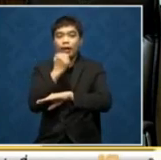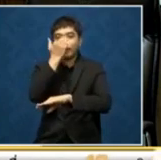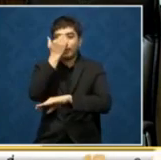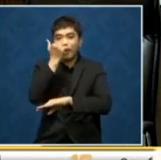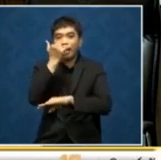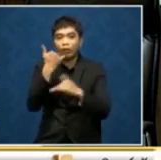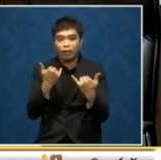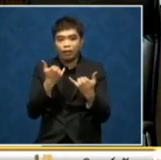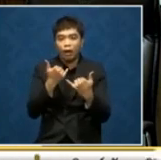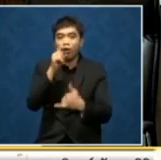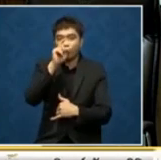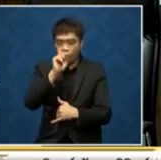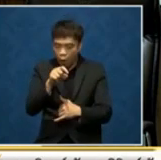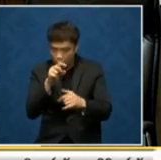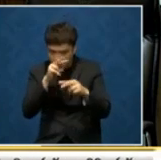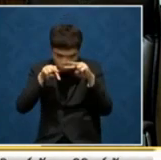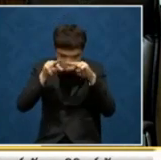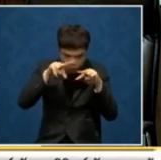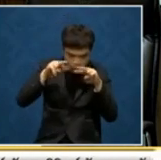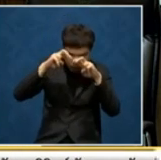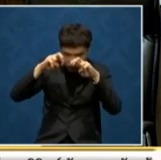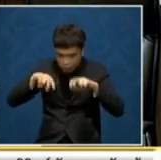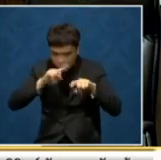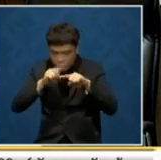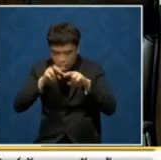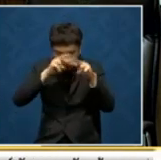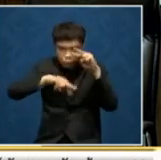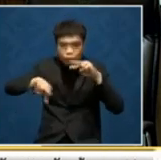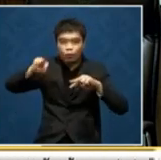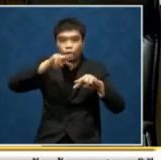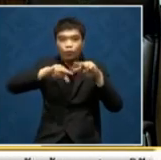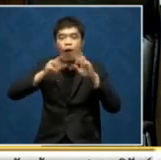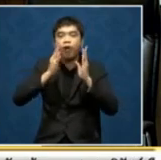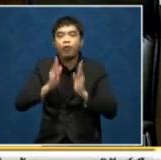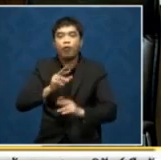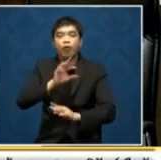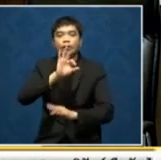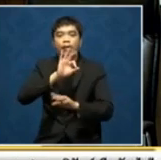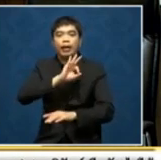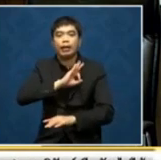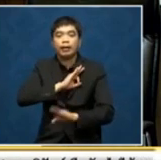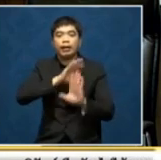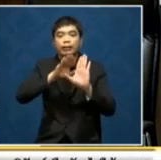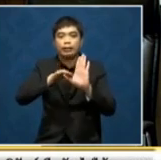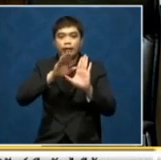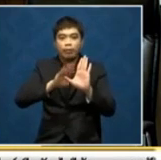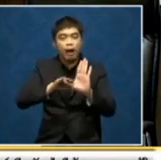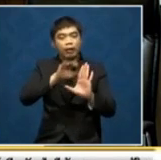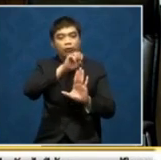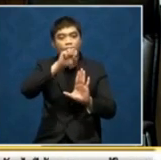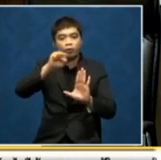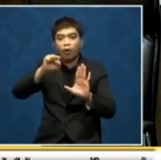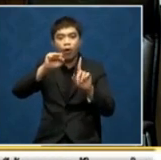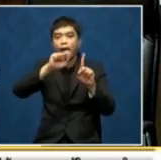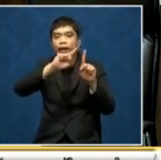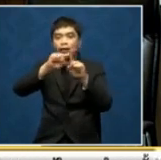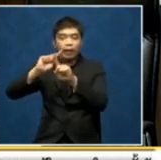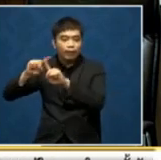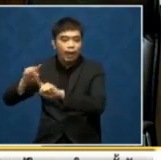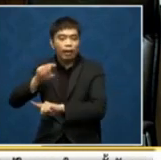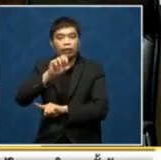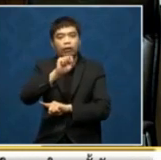อ่ารื้อระบบในส่วนของการตรวจสอบคุณสมบัติของผู้สมัครผู้ดำรงตำแหน่งทางการเมืองนะในทุกระดับนะไม่